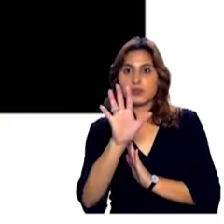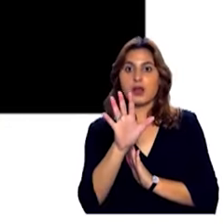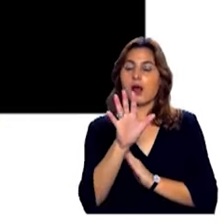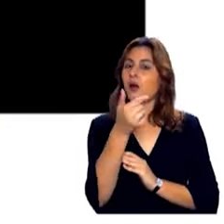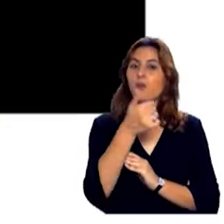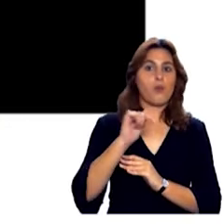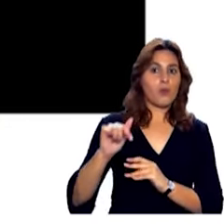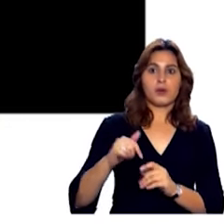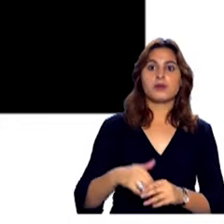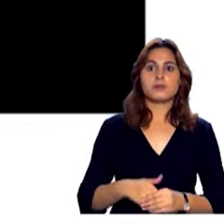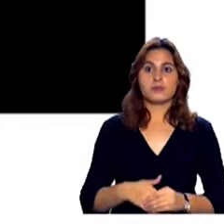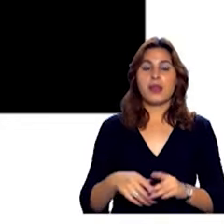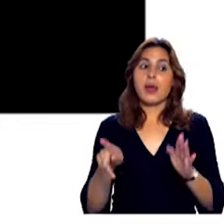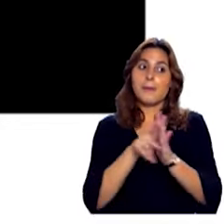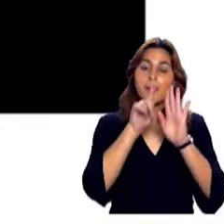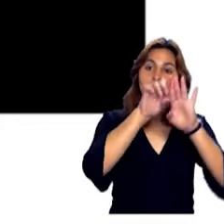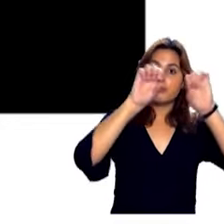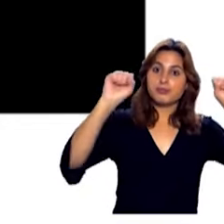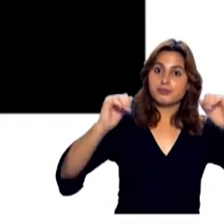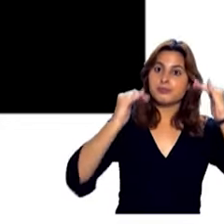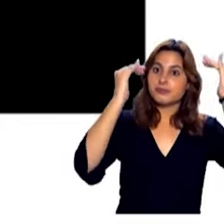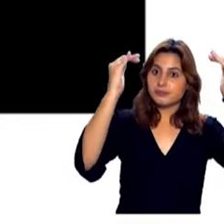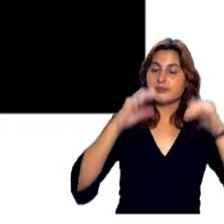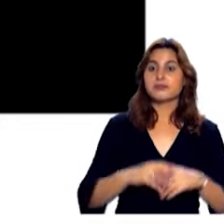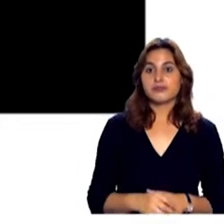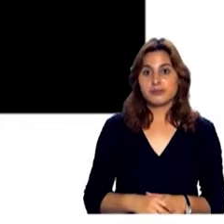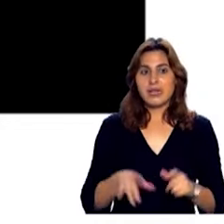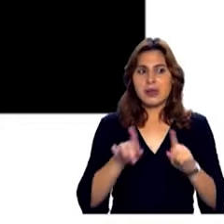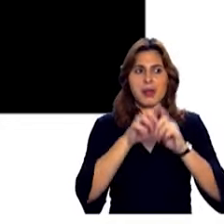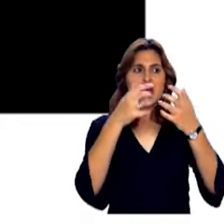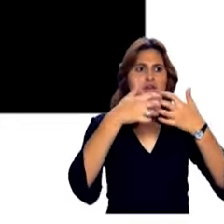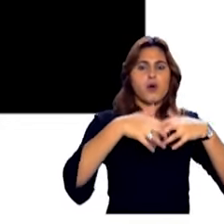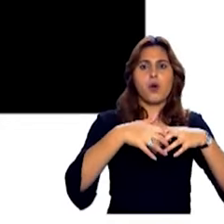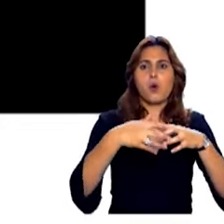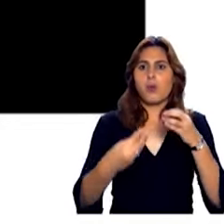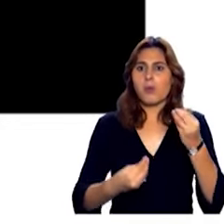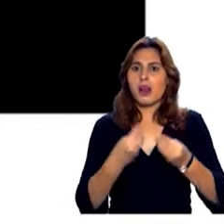funzionamento in effetti la costituzione